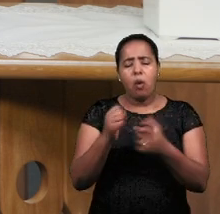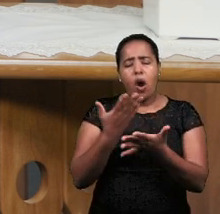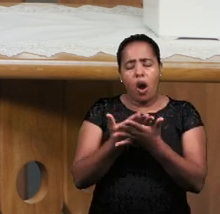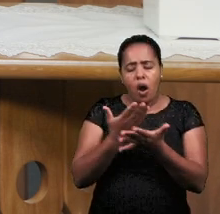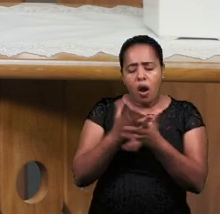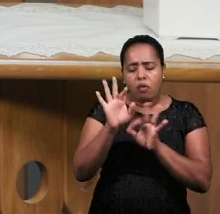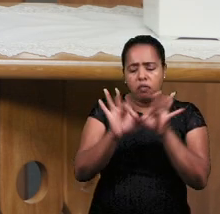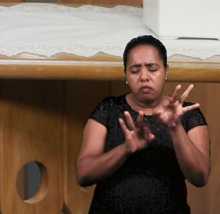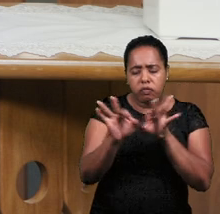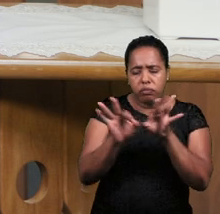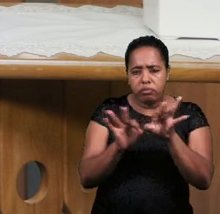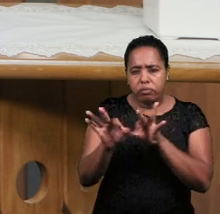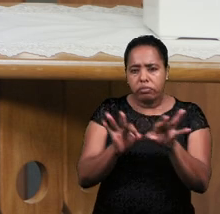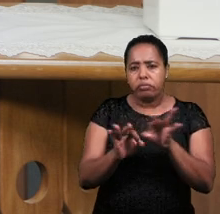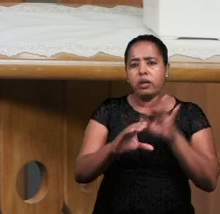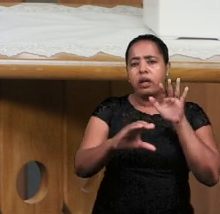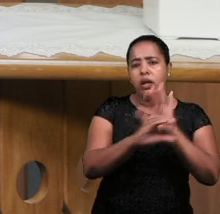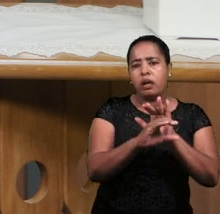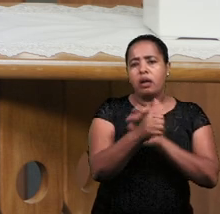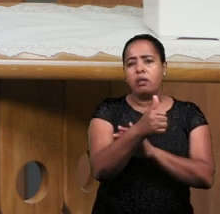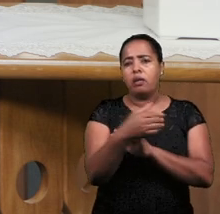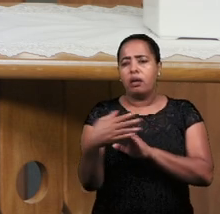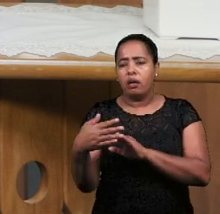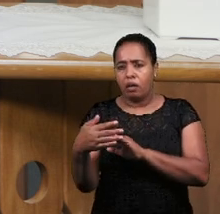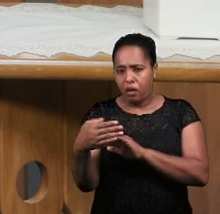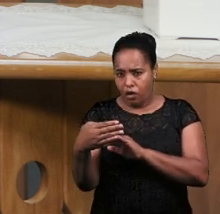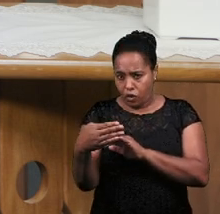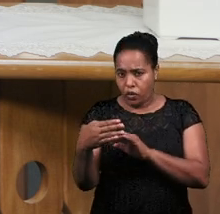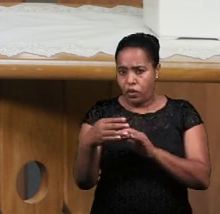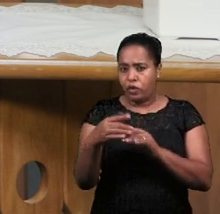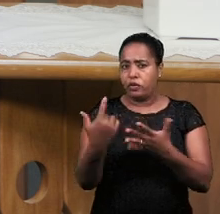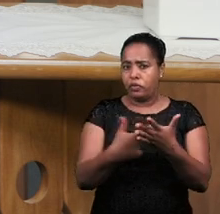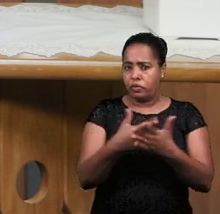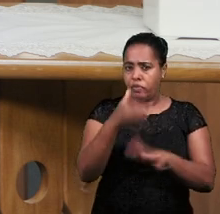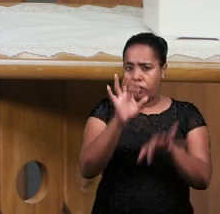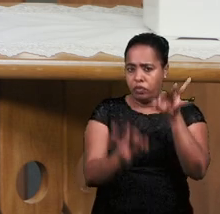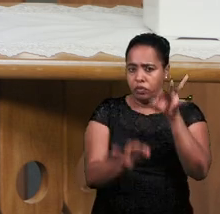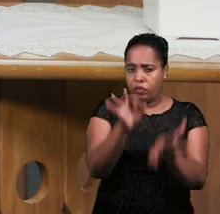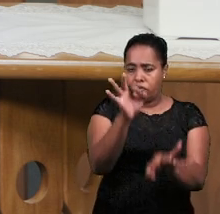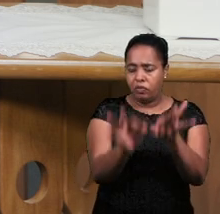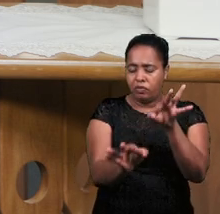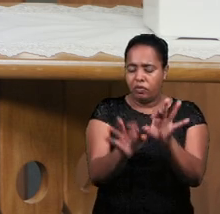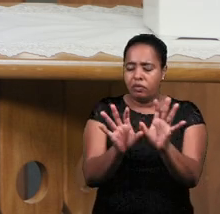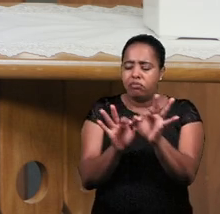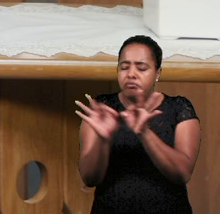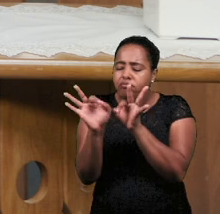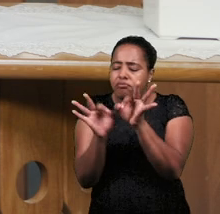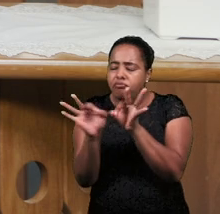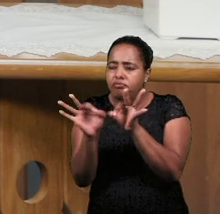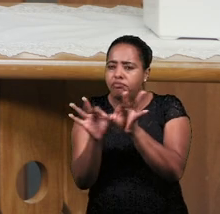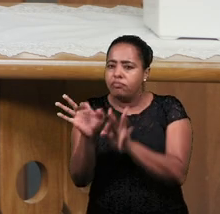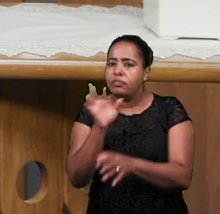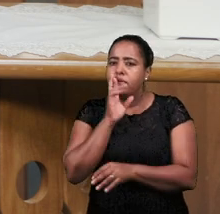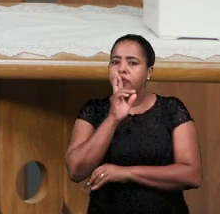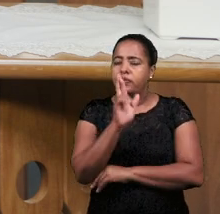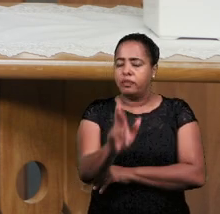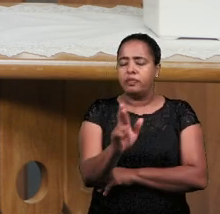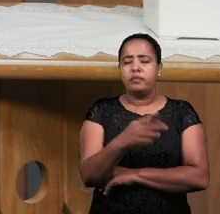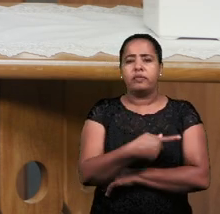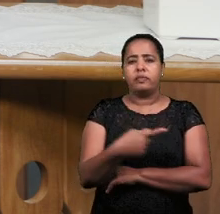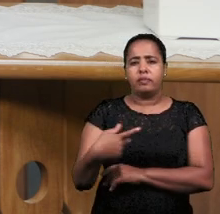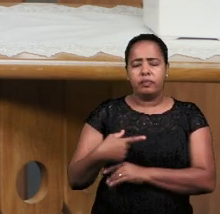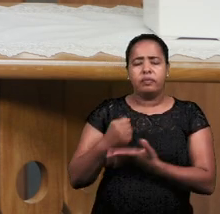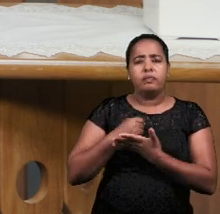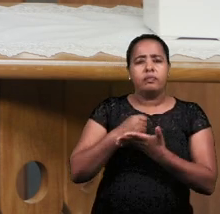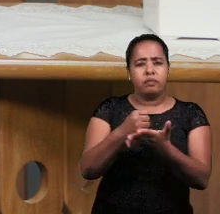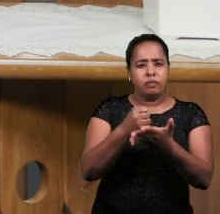ce texte, chapitre 14 de Juges, et préparer les réponses. Les pasteurs peuvent envoyer